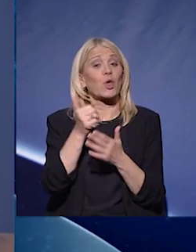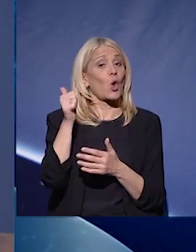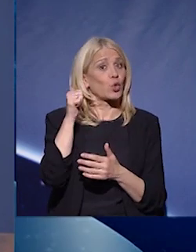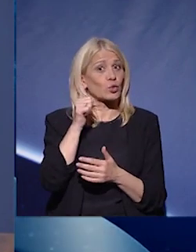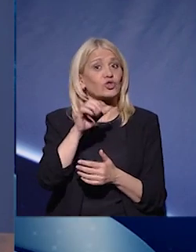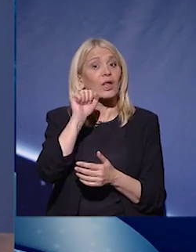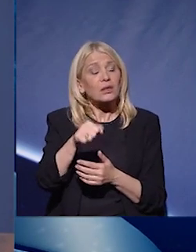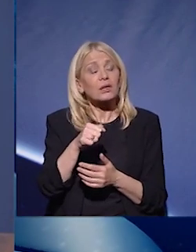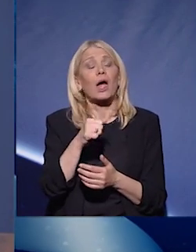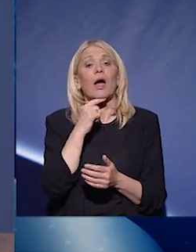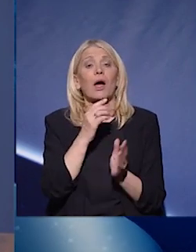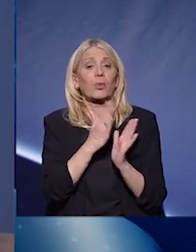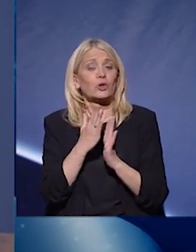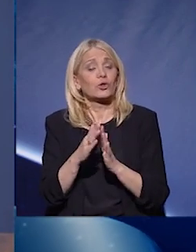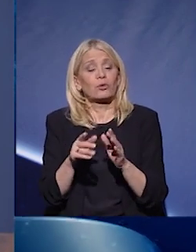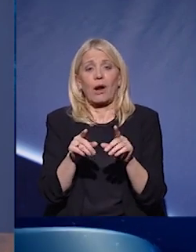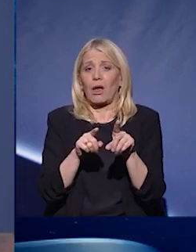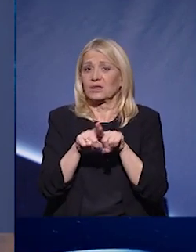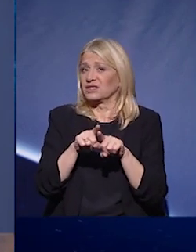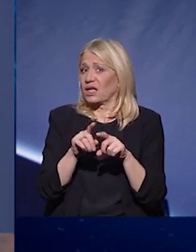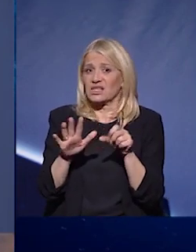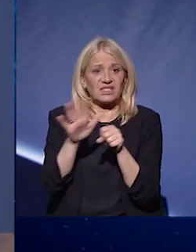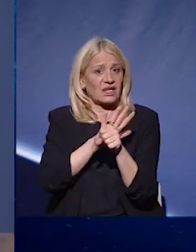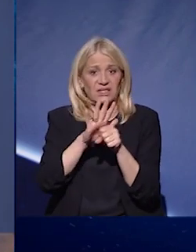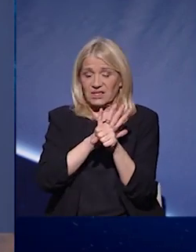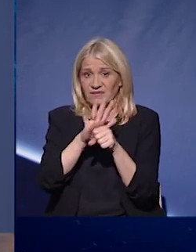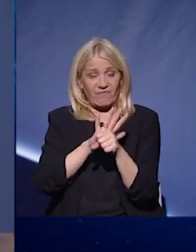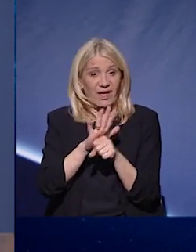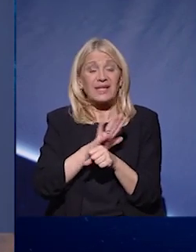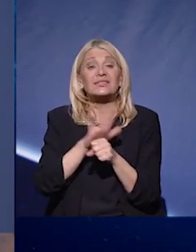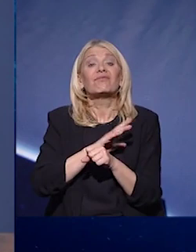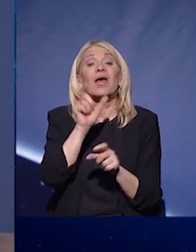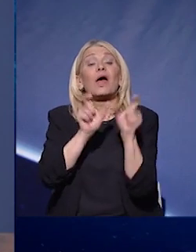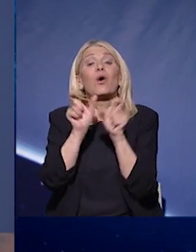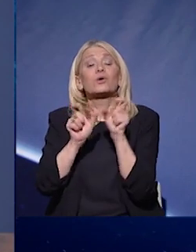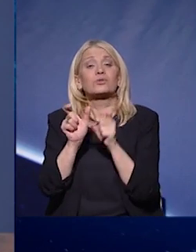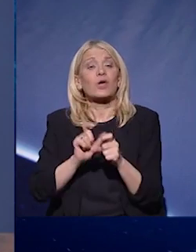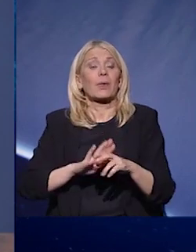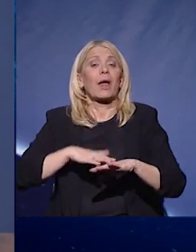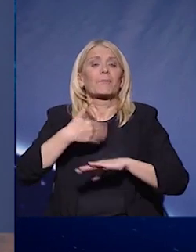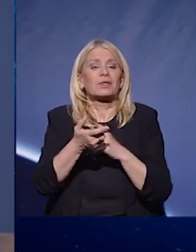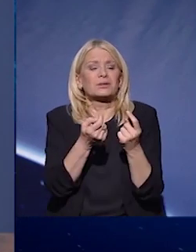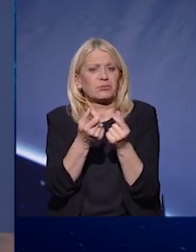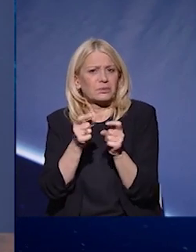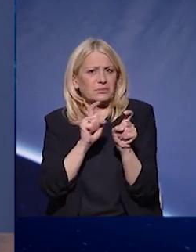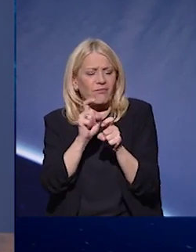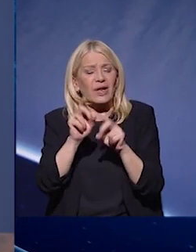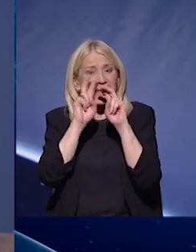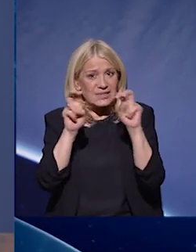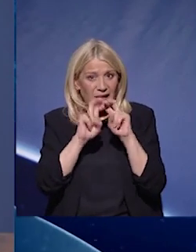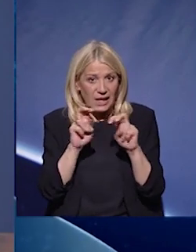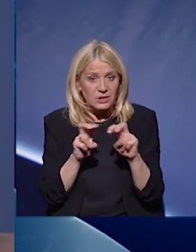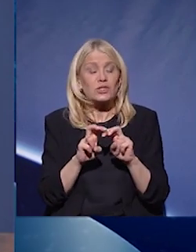da procedure jednaka za sve. Znači, za sve osobe nakon detaljnog epidemiološkog